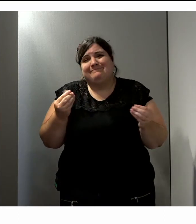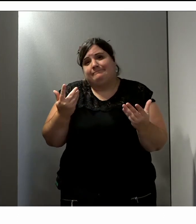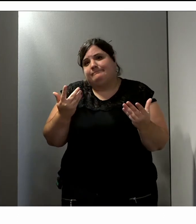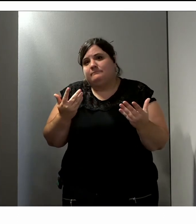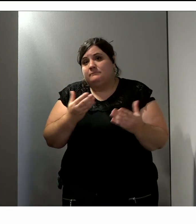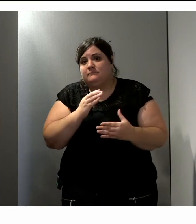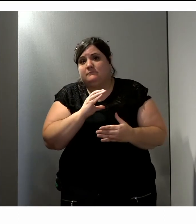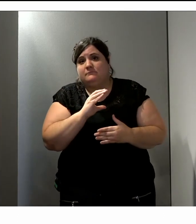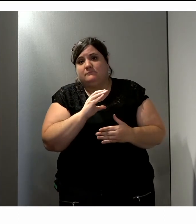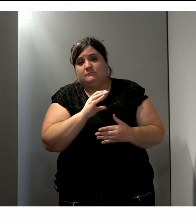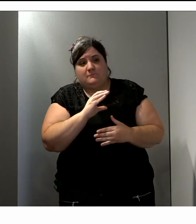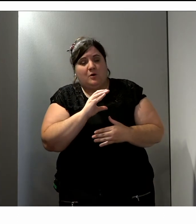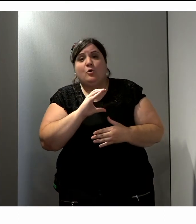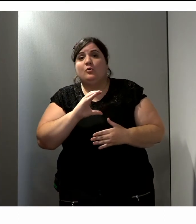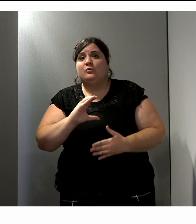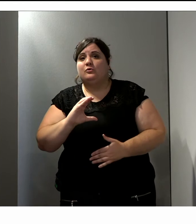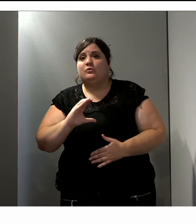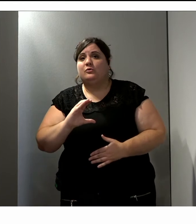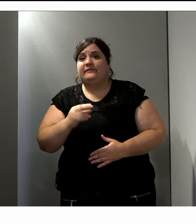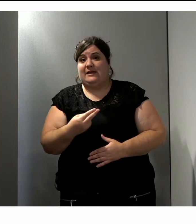critiques par rapport au conseil